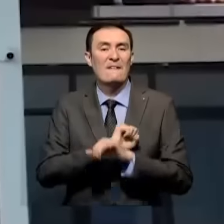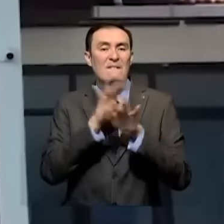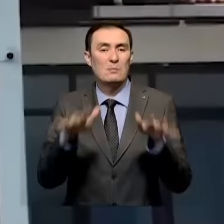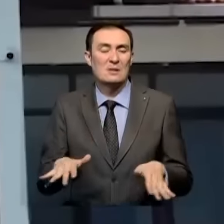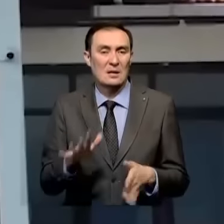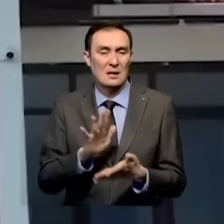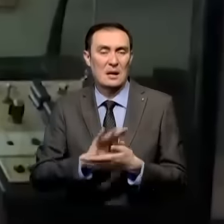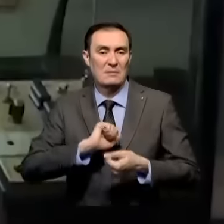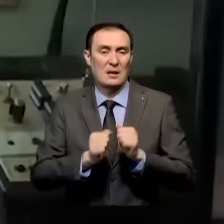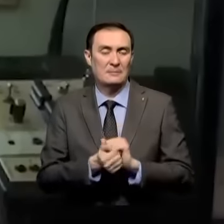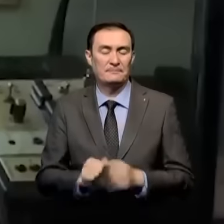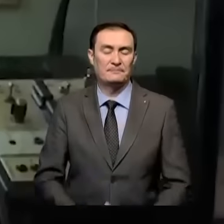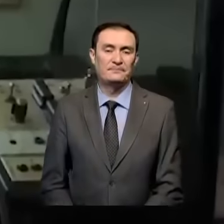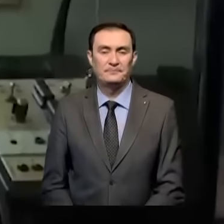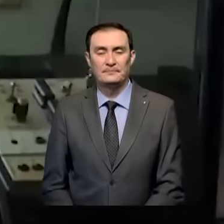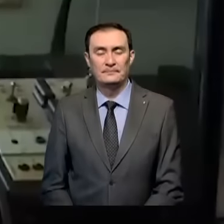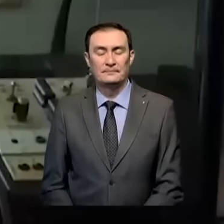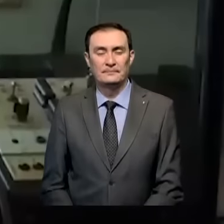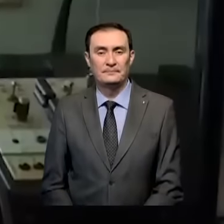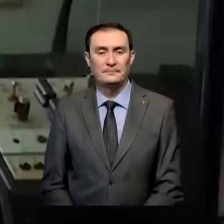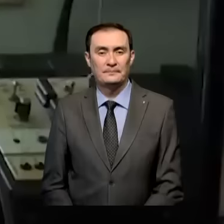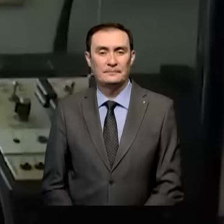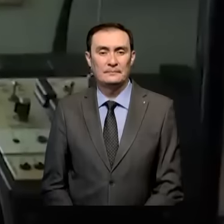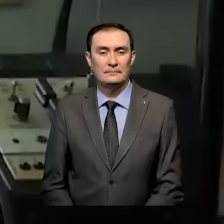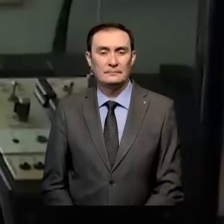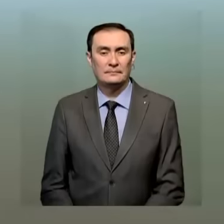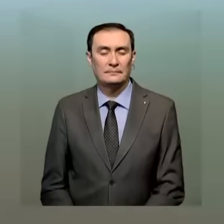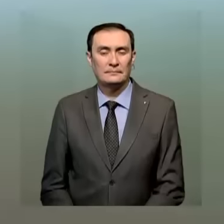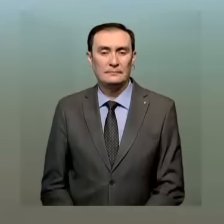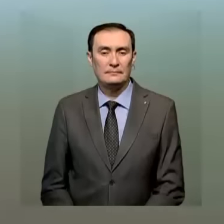выброса вулканических камней.